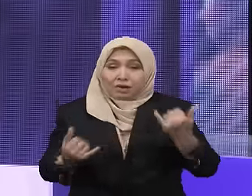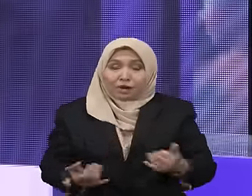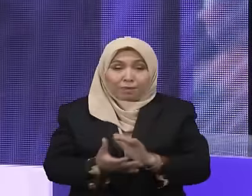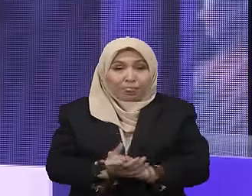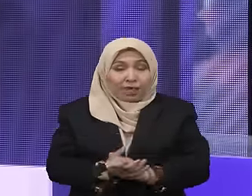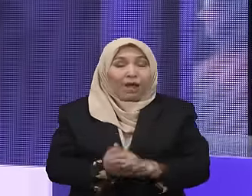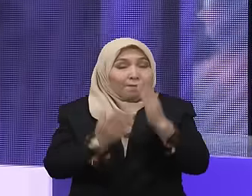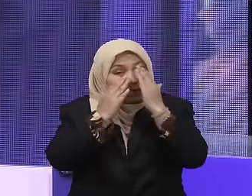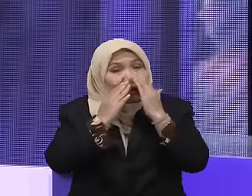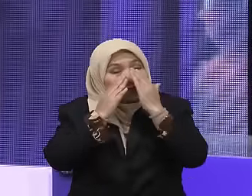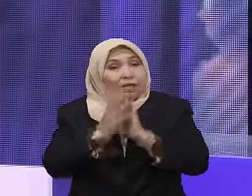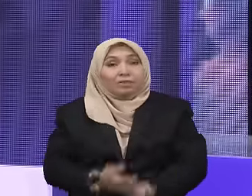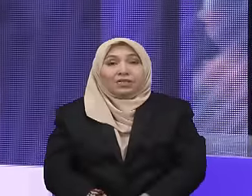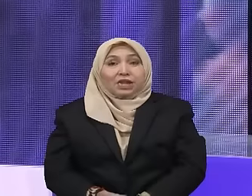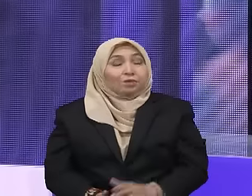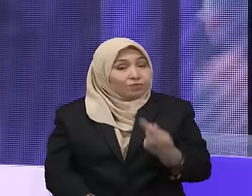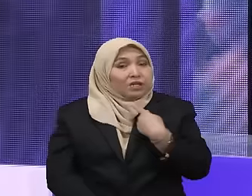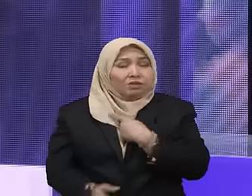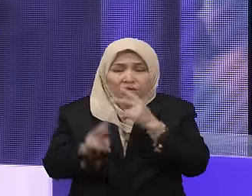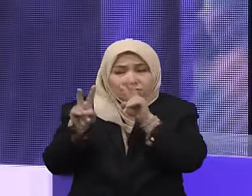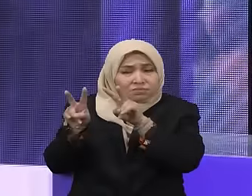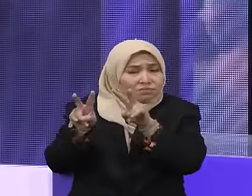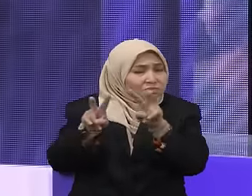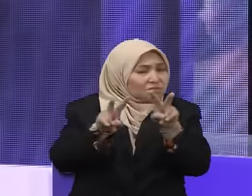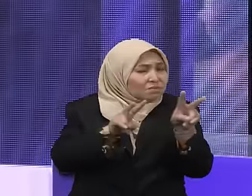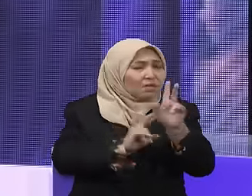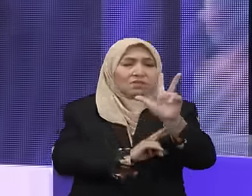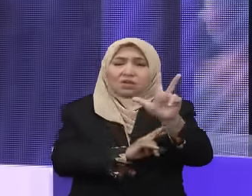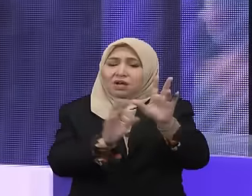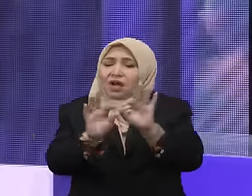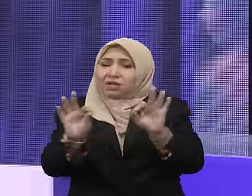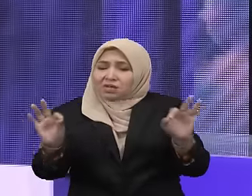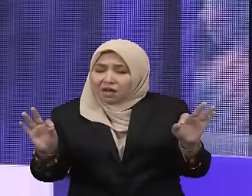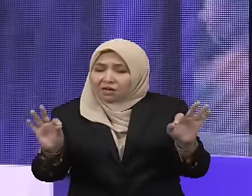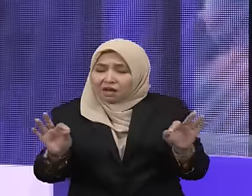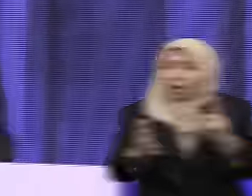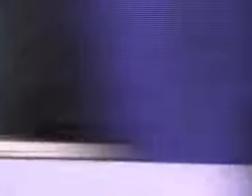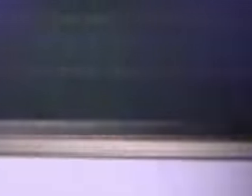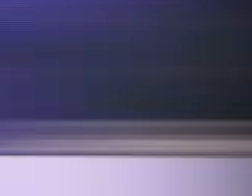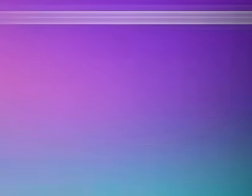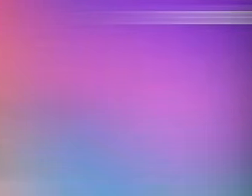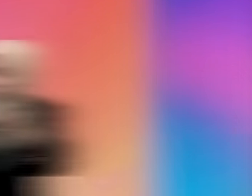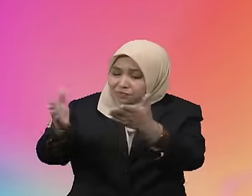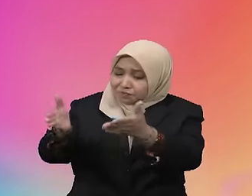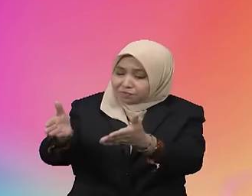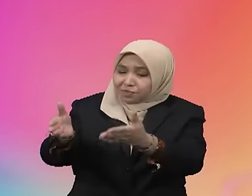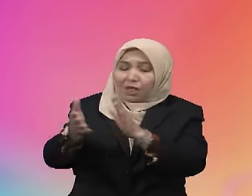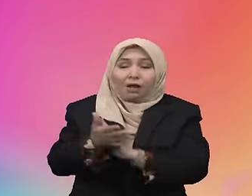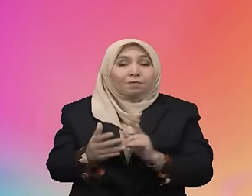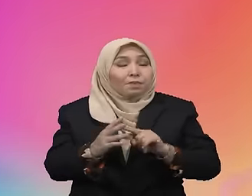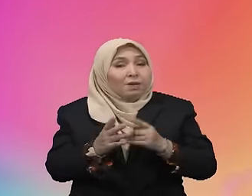ilma. Amin ya rabbal alamin. Kita memerhati kepada 3 ayat, apakah ringkasannya? Bermula pada ayat